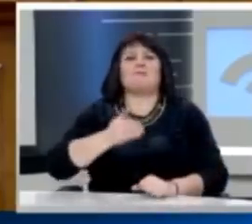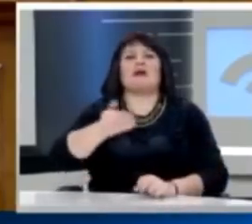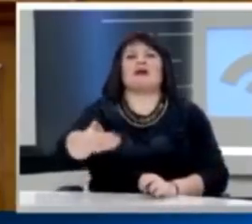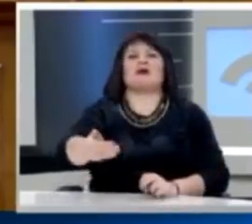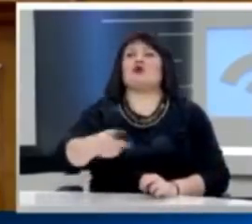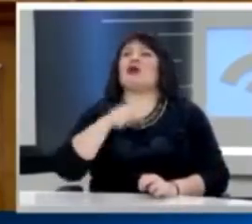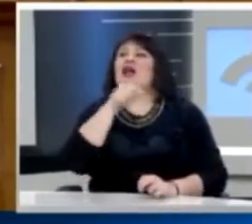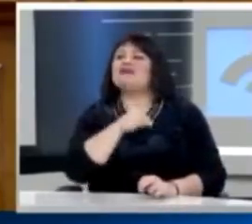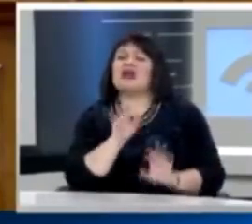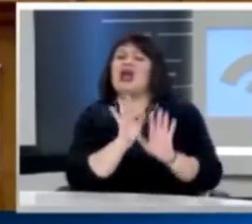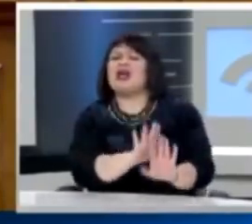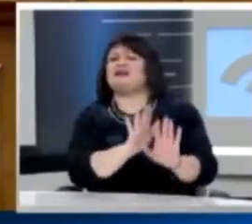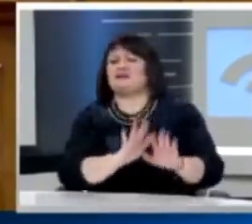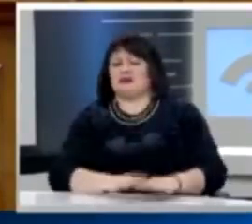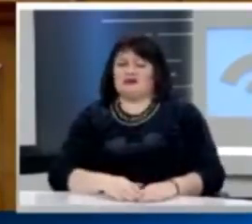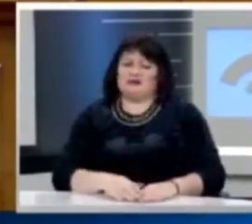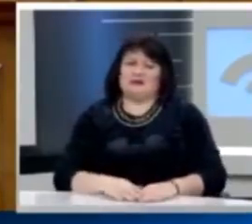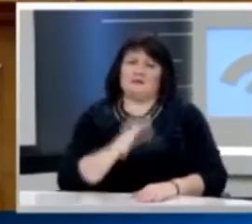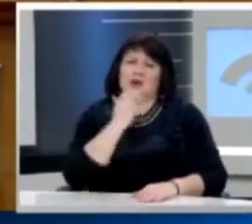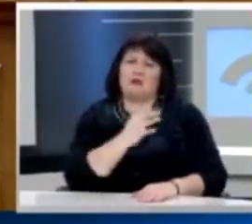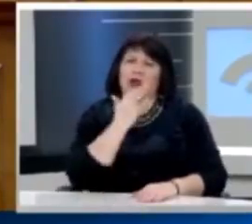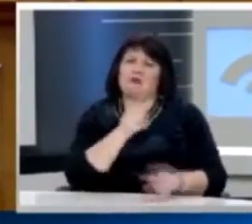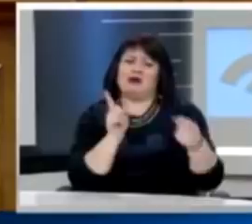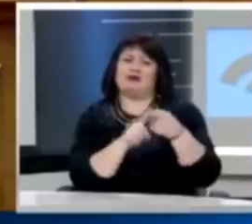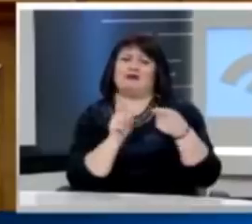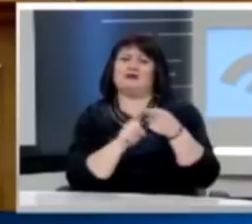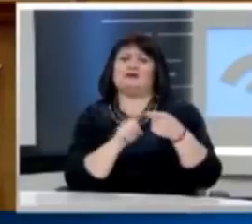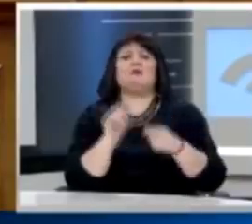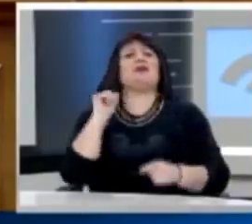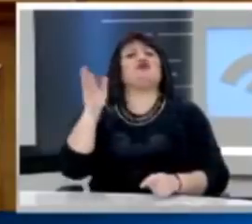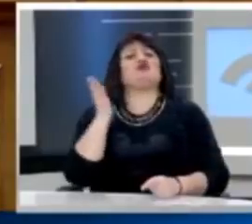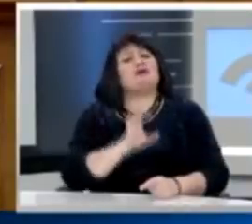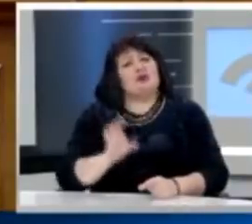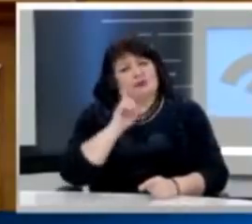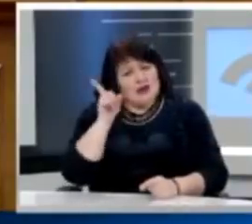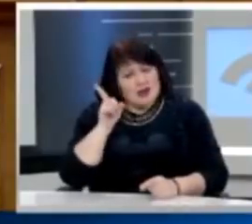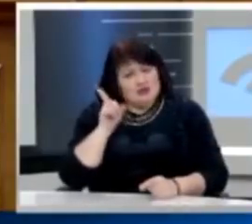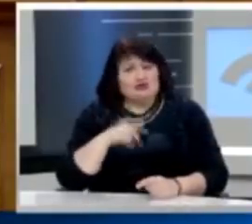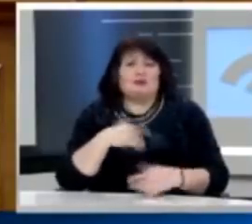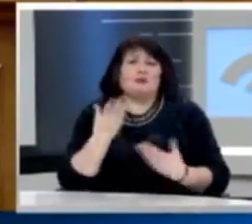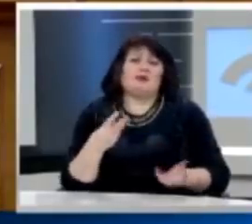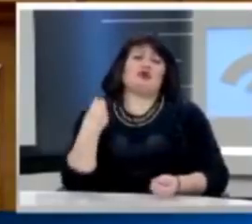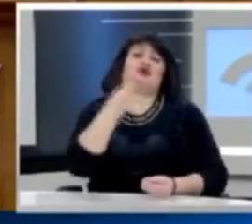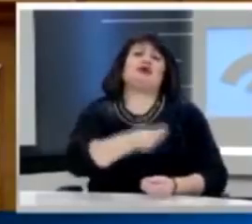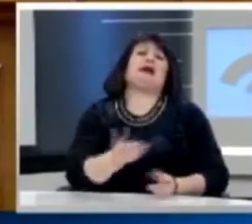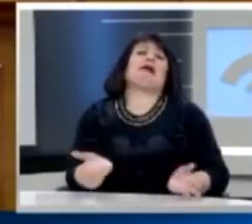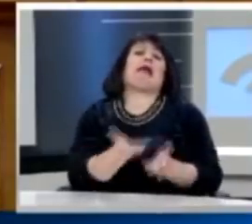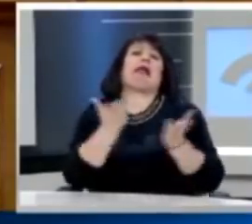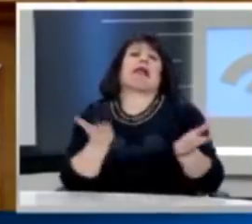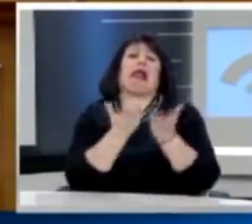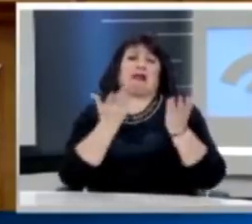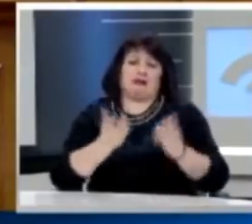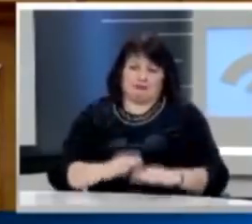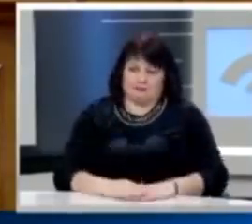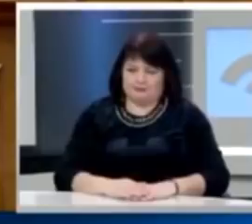Αυτά κρατήστε τα να τα λέτε στις συναντήσεις σας με τους εταίρους σας, μπας και σας δώσουν και καμιά εργολαβία